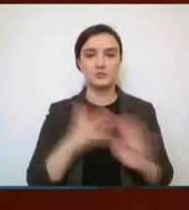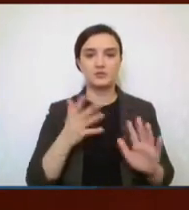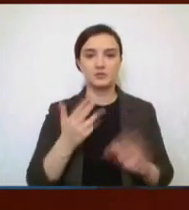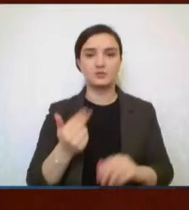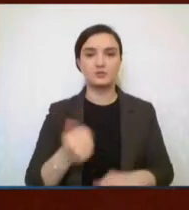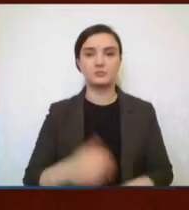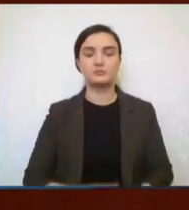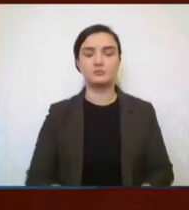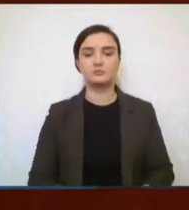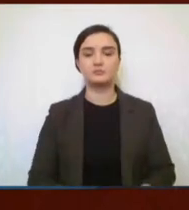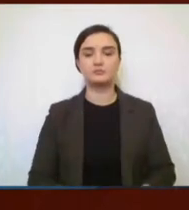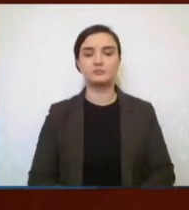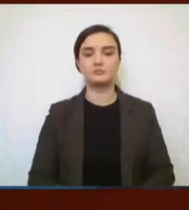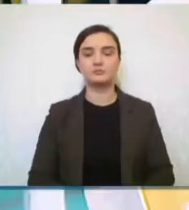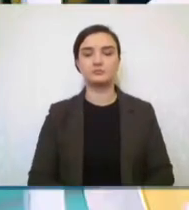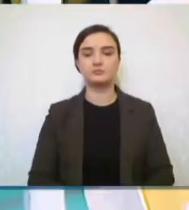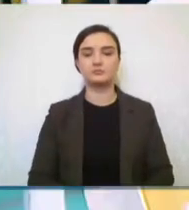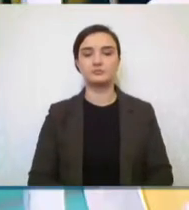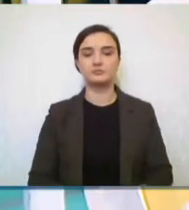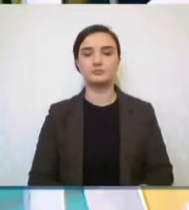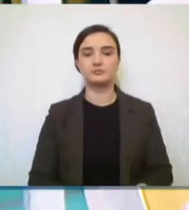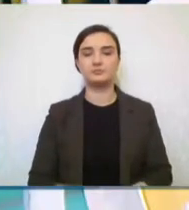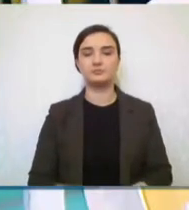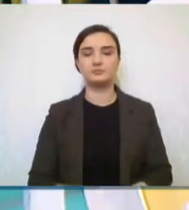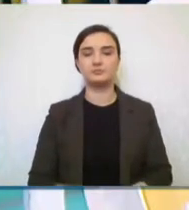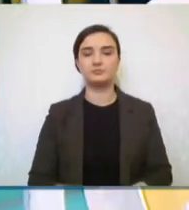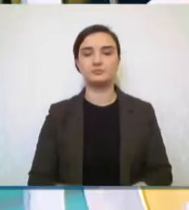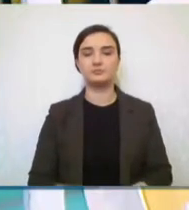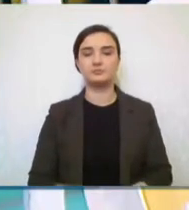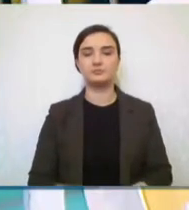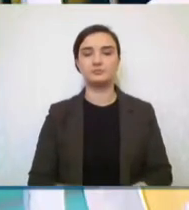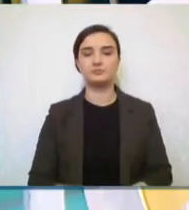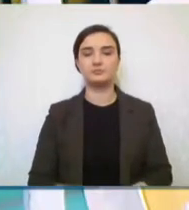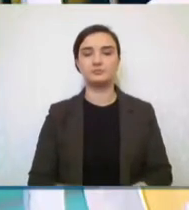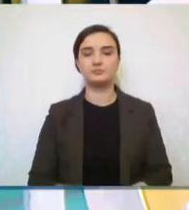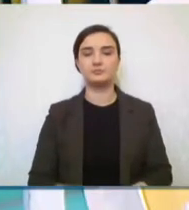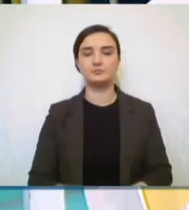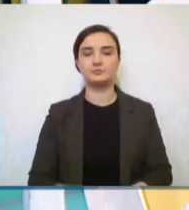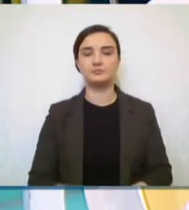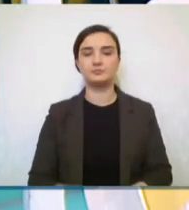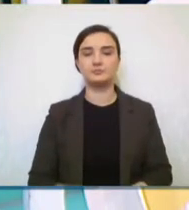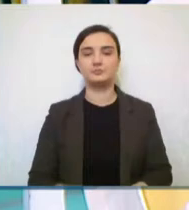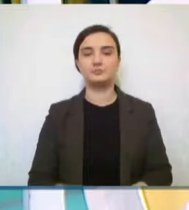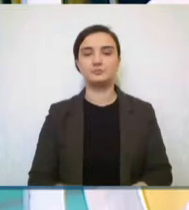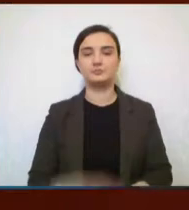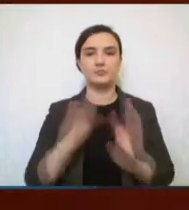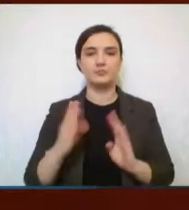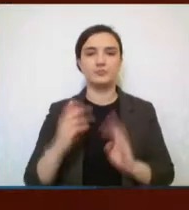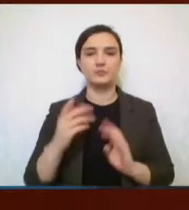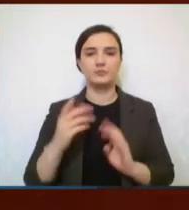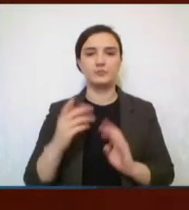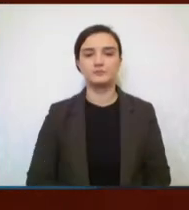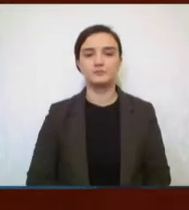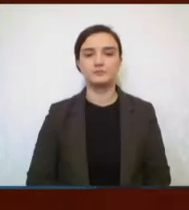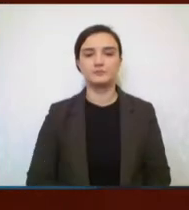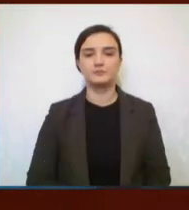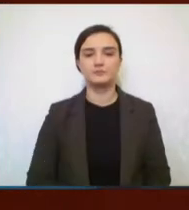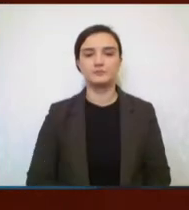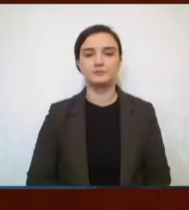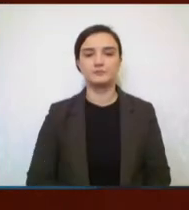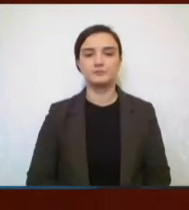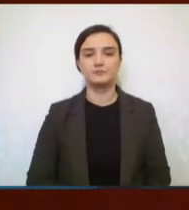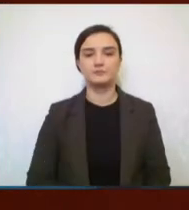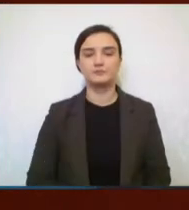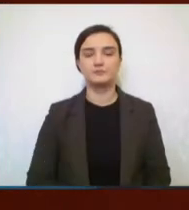ამ მდგომარეობაში როგორ უნდა ვიქცეოდეთ, იმიტომ რომ ყველგან არის თითქოს რისკები, რომ ჩვენ დავკარგოთ ეს